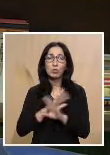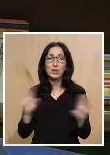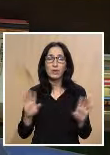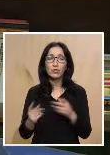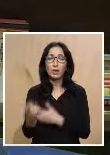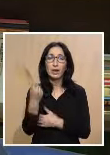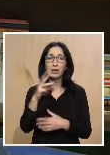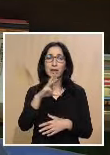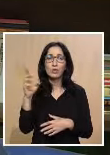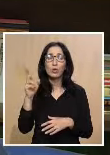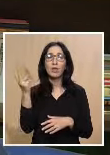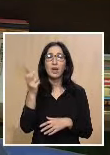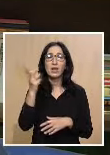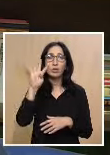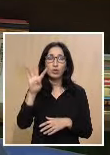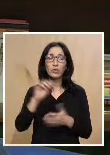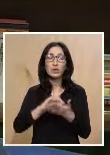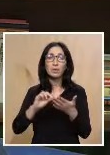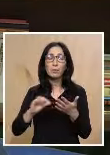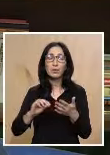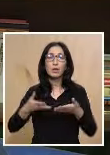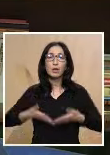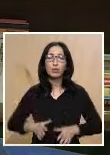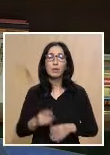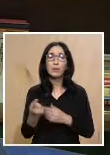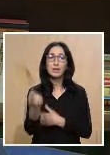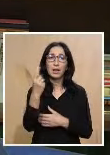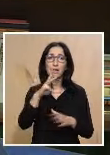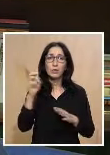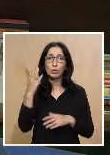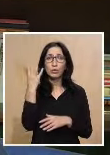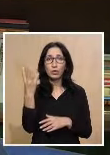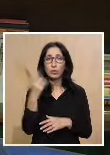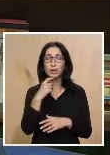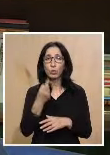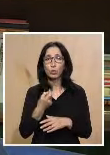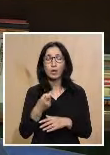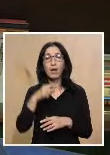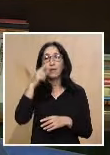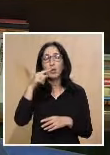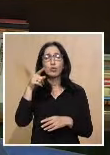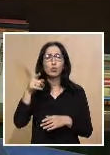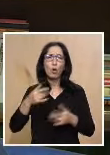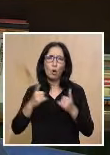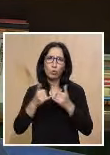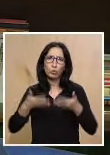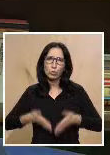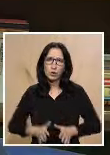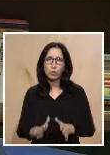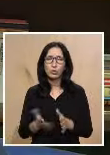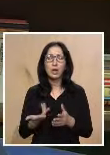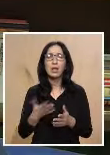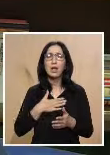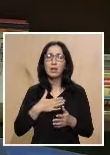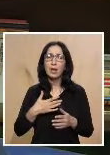през 1924, е записано, че е роден през 1904. Важното, че той е русенец, че е